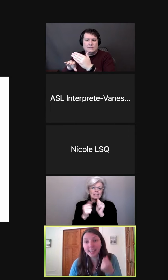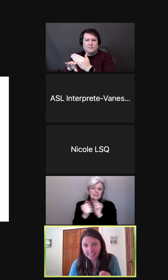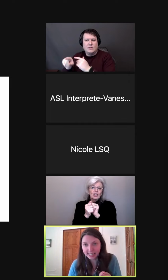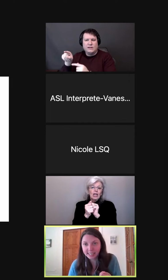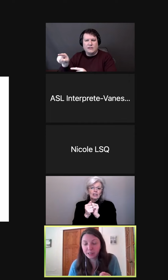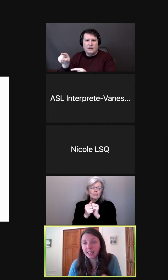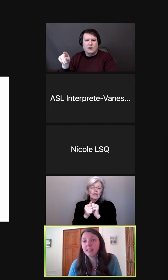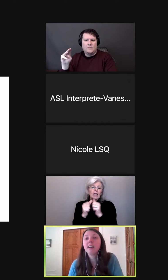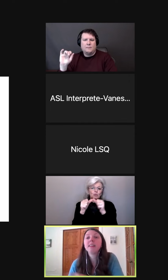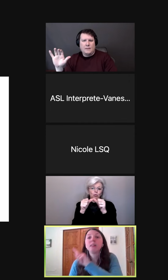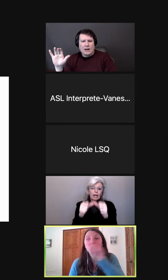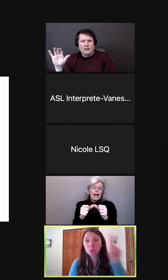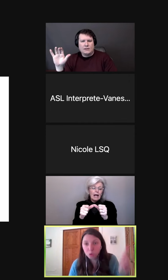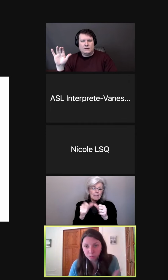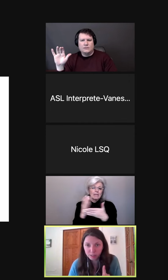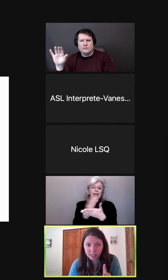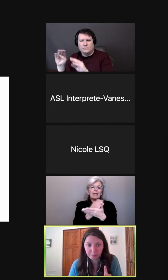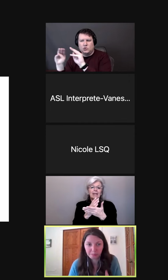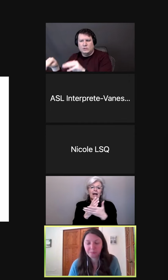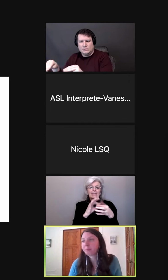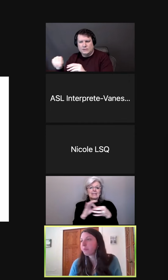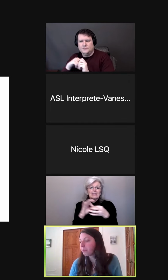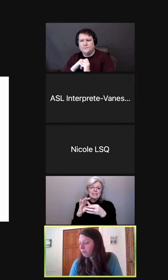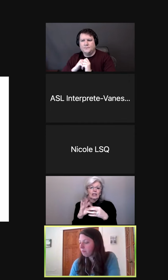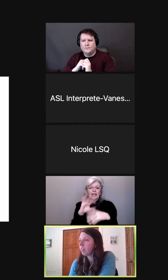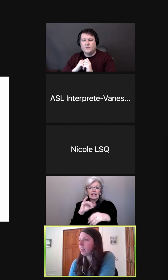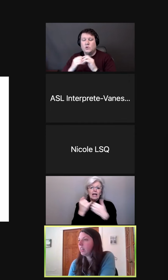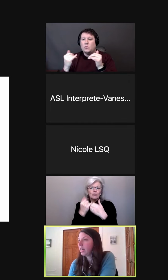et intersectionnels dans tout le musée.